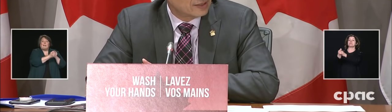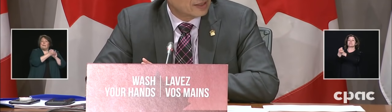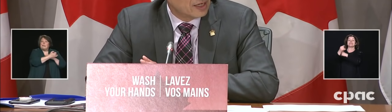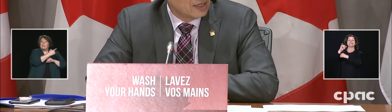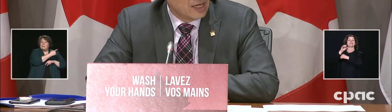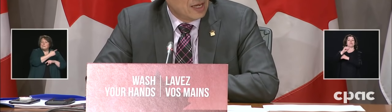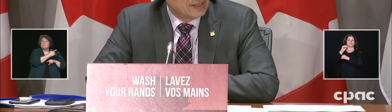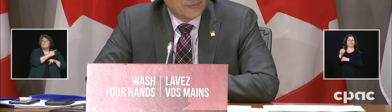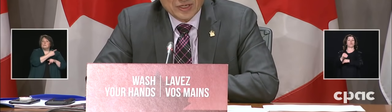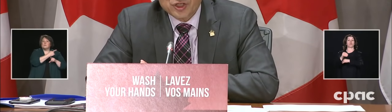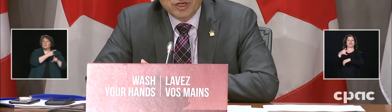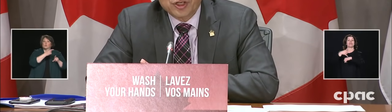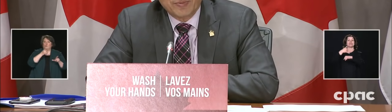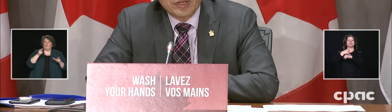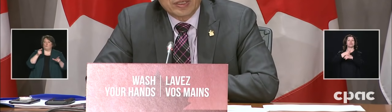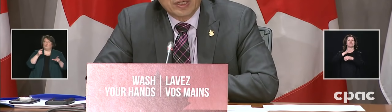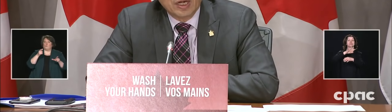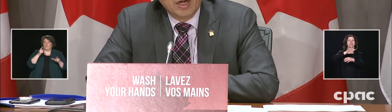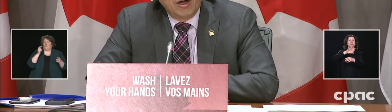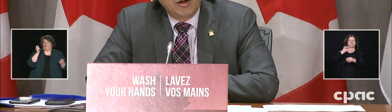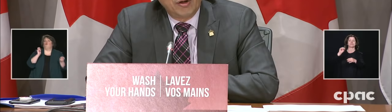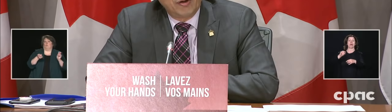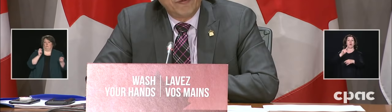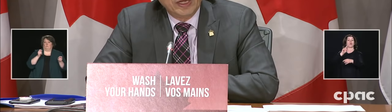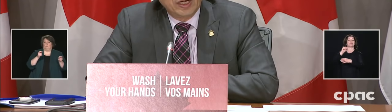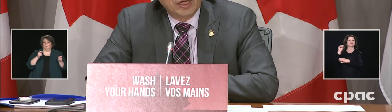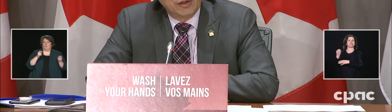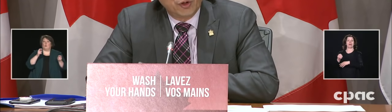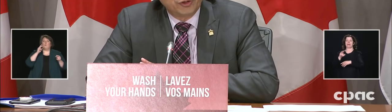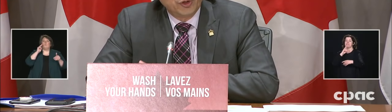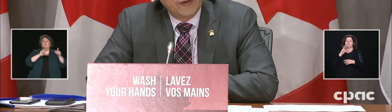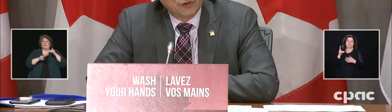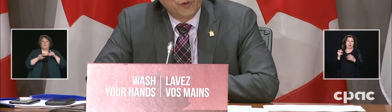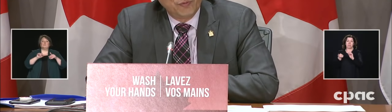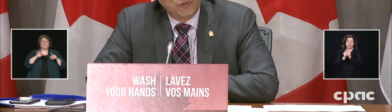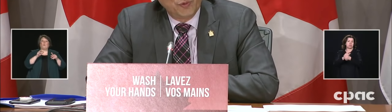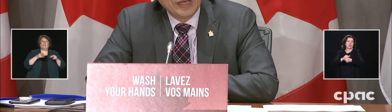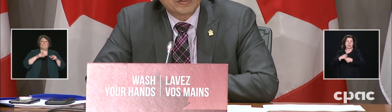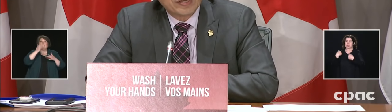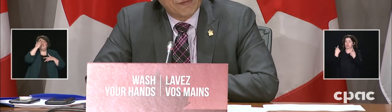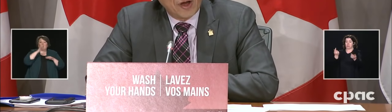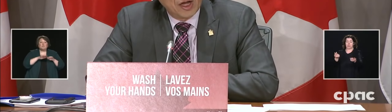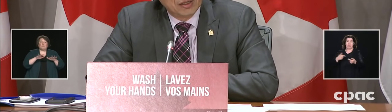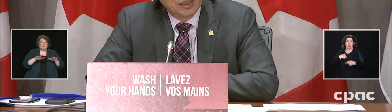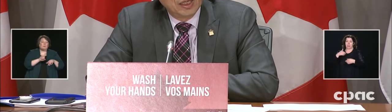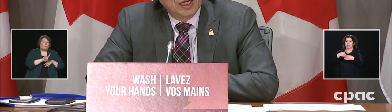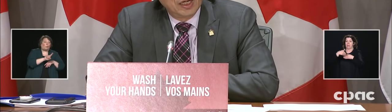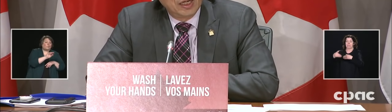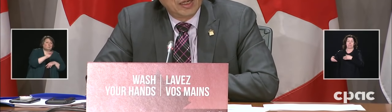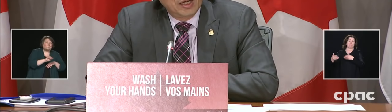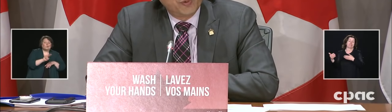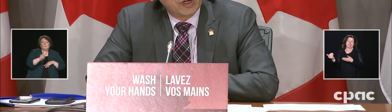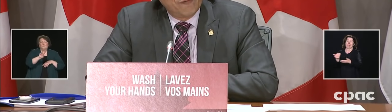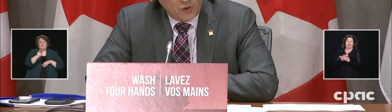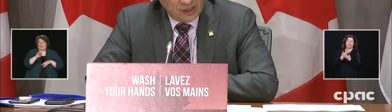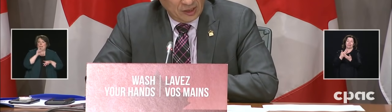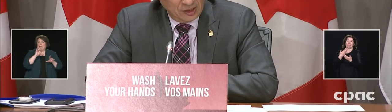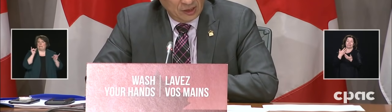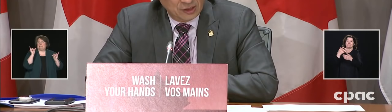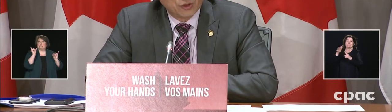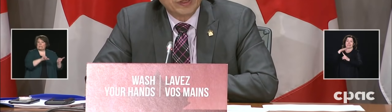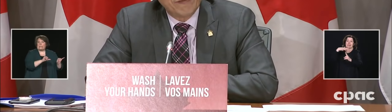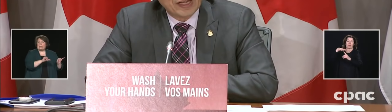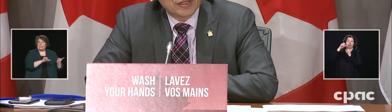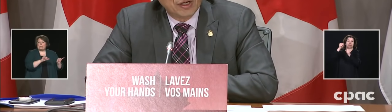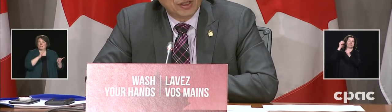2,5 etc. Et ça n'a pas changé parce qu'on continue avec nos meilleurs efforts pour avoir